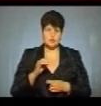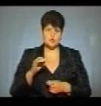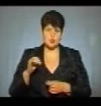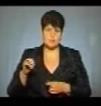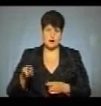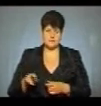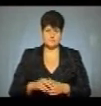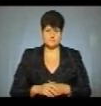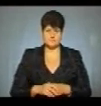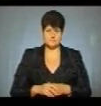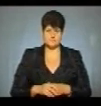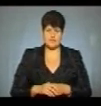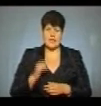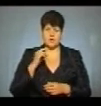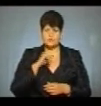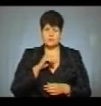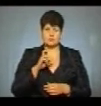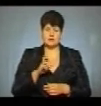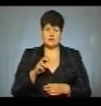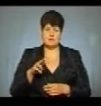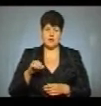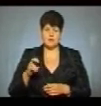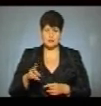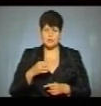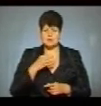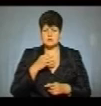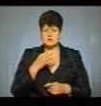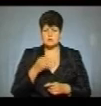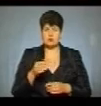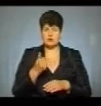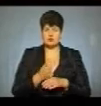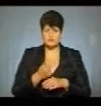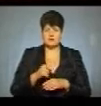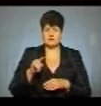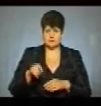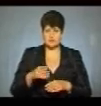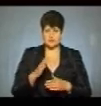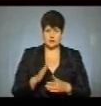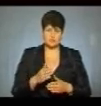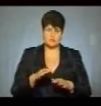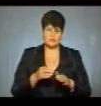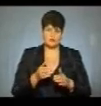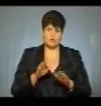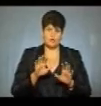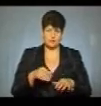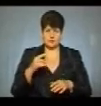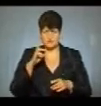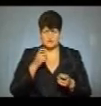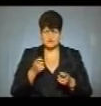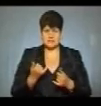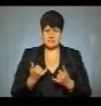Сополя. Економіст Богдан Малиняк розповів про основні виклики, які стоятимуть перед головою облдержадміністрації. Зараз